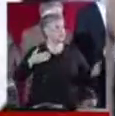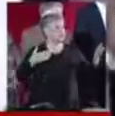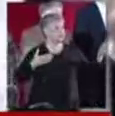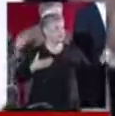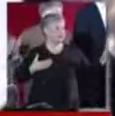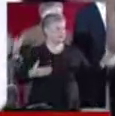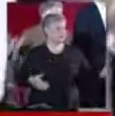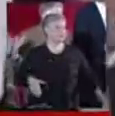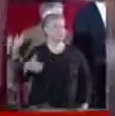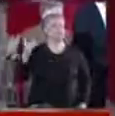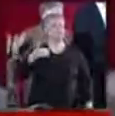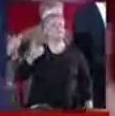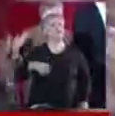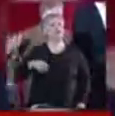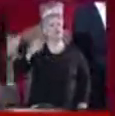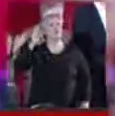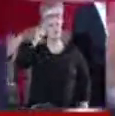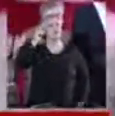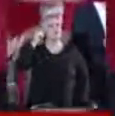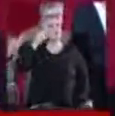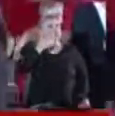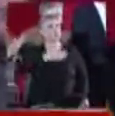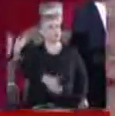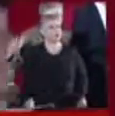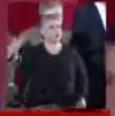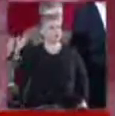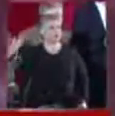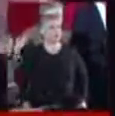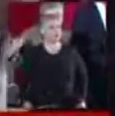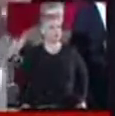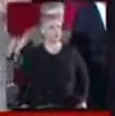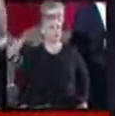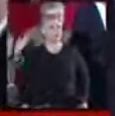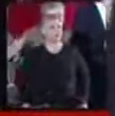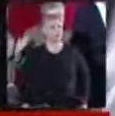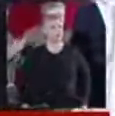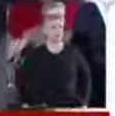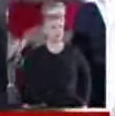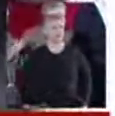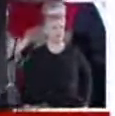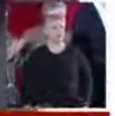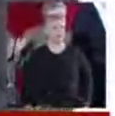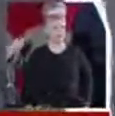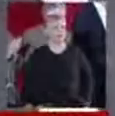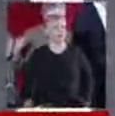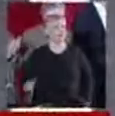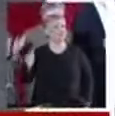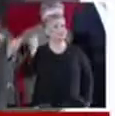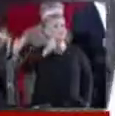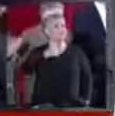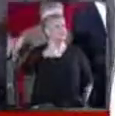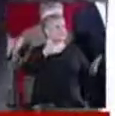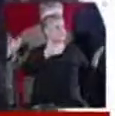κοσμήτορας της σχολής ε του καποδιστριακού πρόεδρος της επιτροπής για τη συνταγματική αναθεώρηση